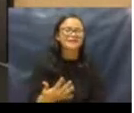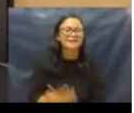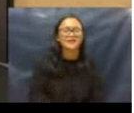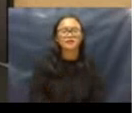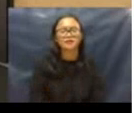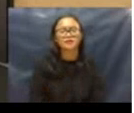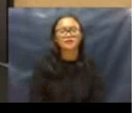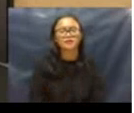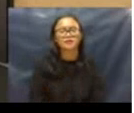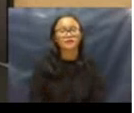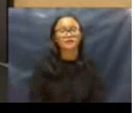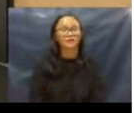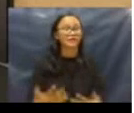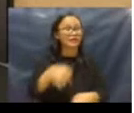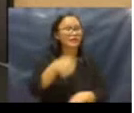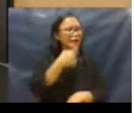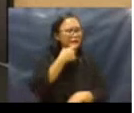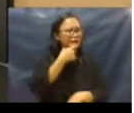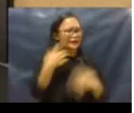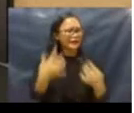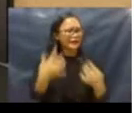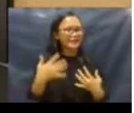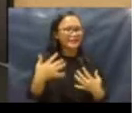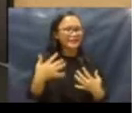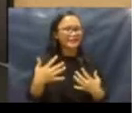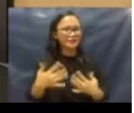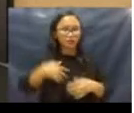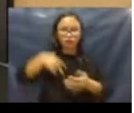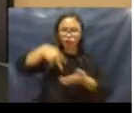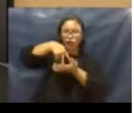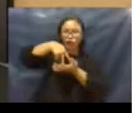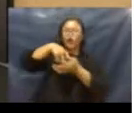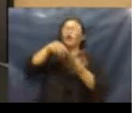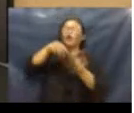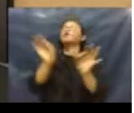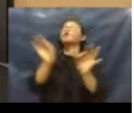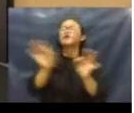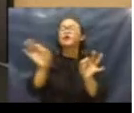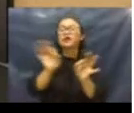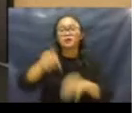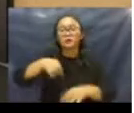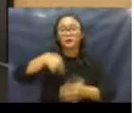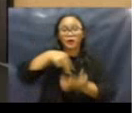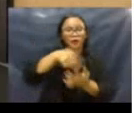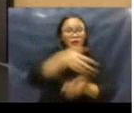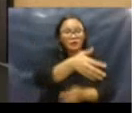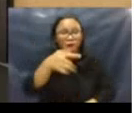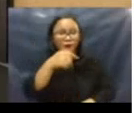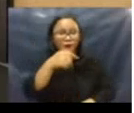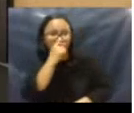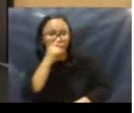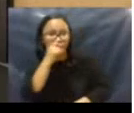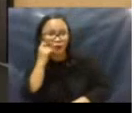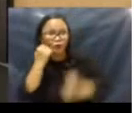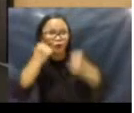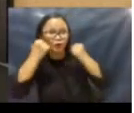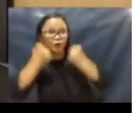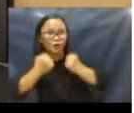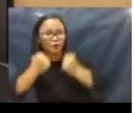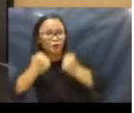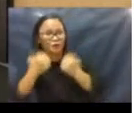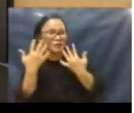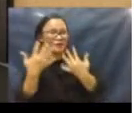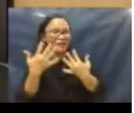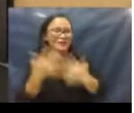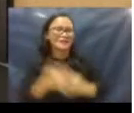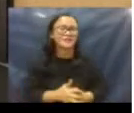sedang apa, Bapak Ibu? Berdiri? Oh, belum tentu, karena mungkin saya berdiri, Bapak dan Ibu duduk mungkin ya di depan laptop atau komputer ya. Tapi